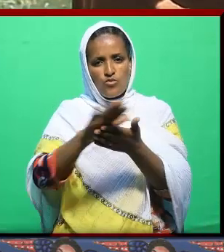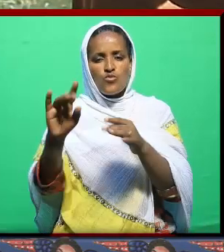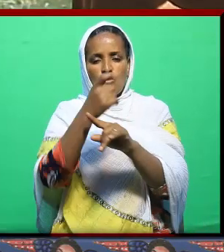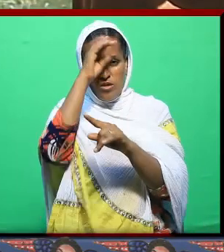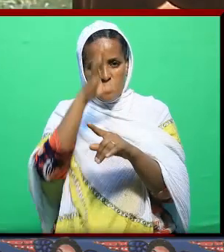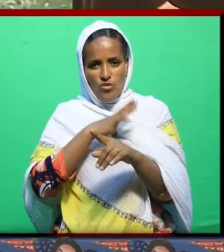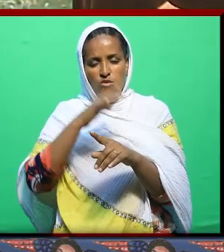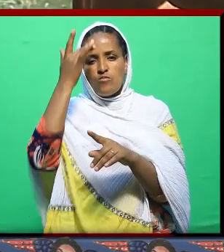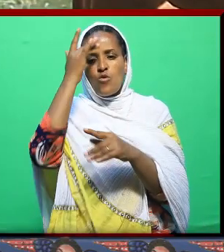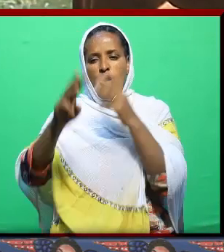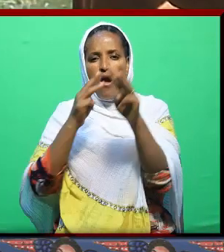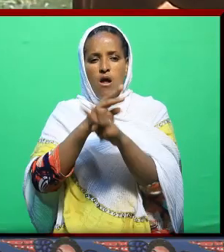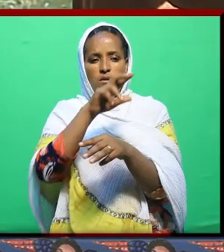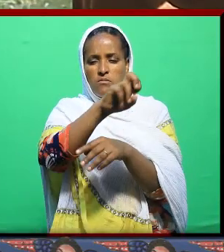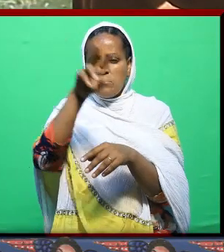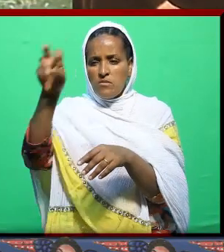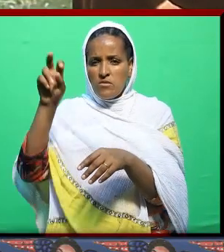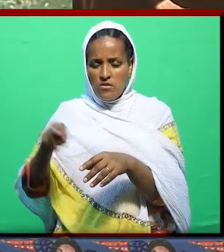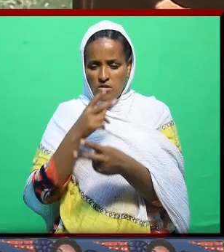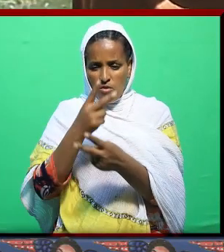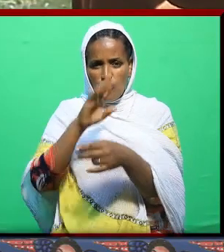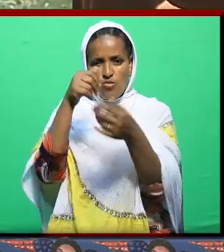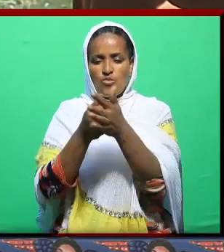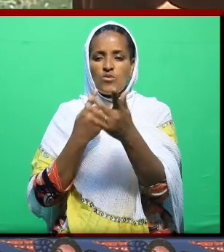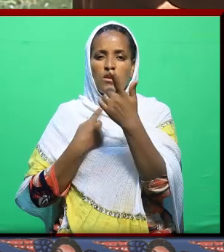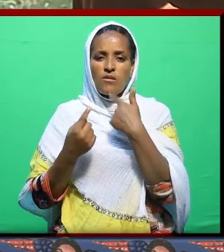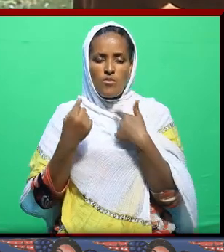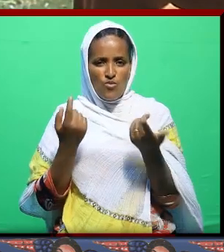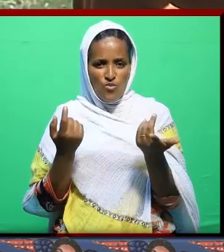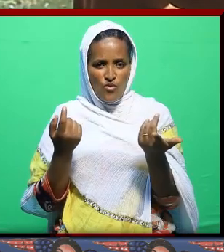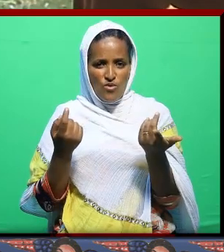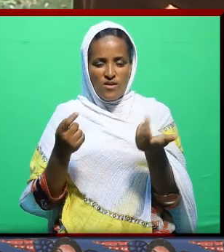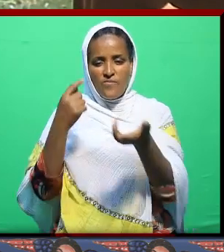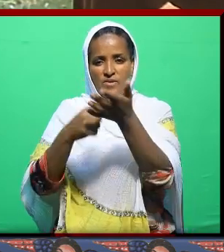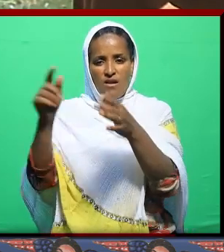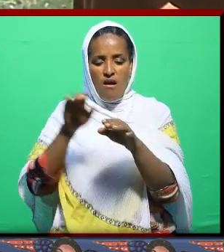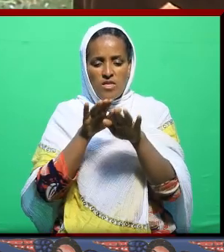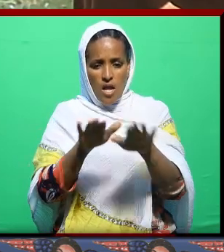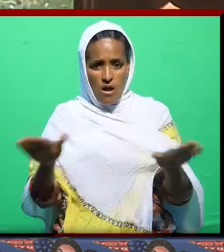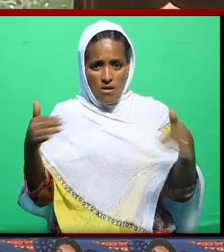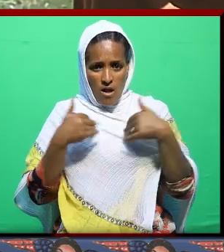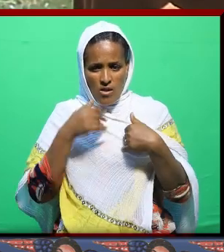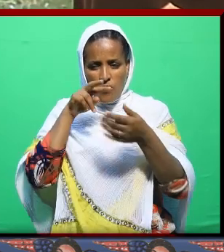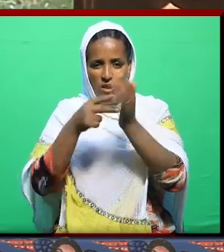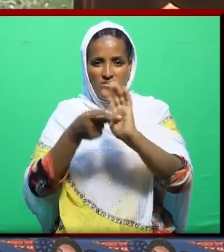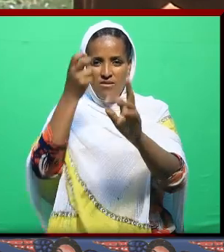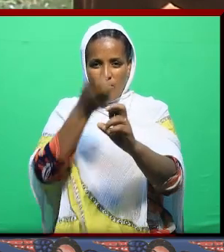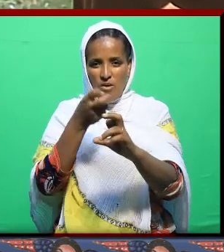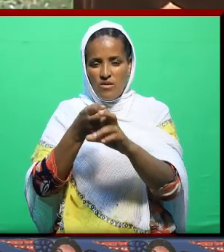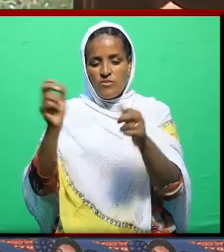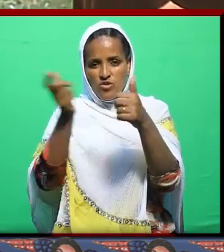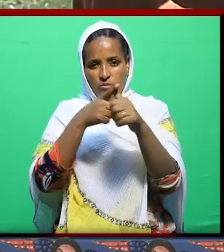ንጹህ የሆነለት ሰው ነው። ዝም ብሎ በዓለሙ ወዲያና ወዲህ እያሉ የሚያዩትን ሁሉ እየተመኙ ያ ጽማዊ ያለን ማለት